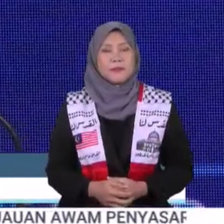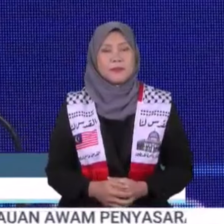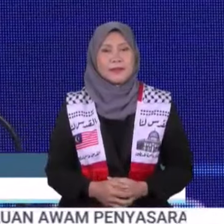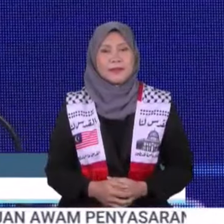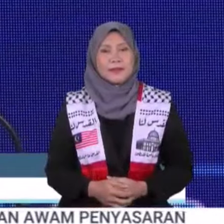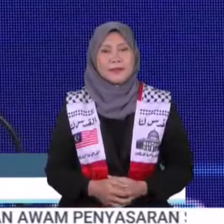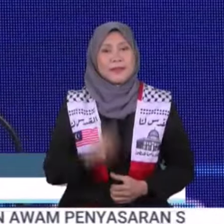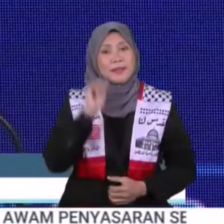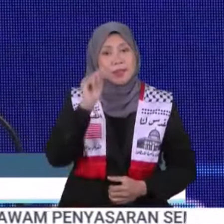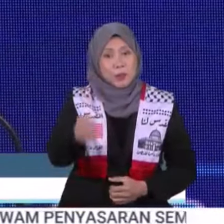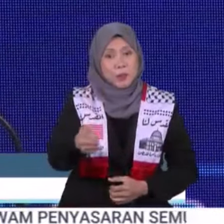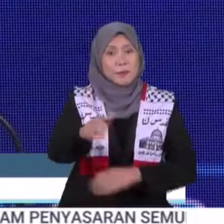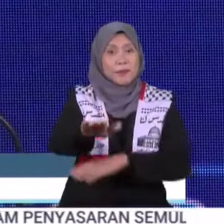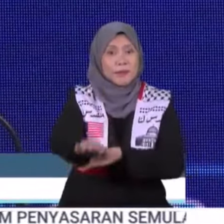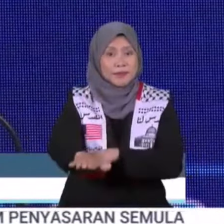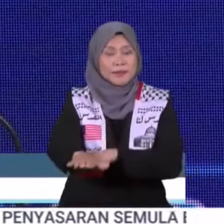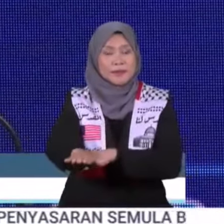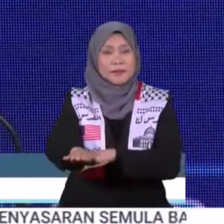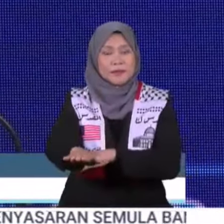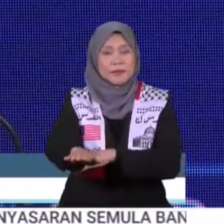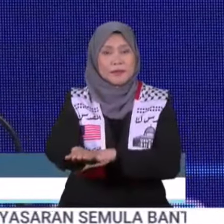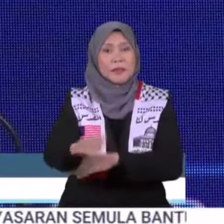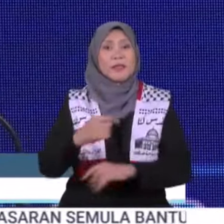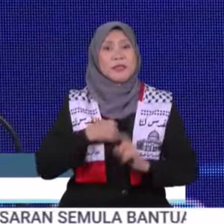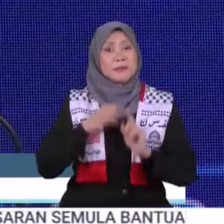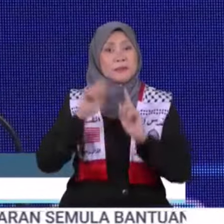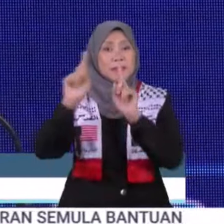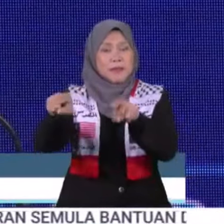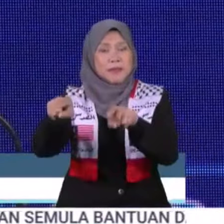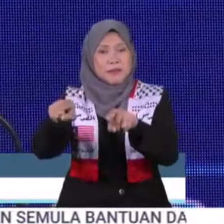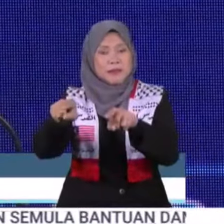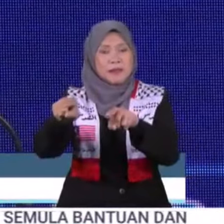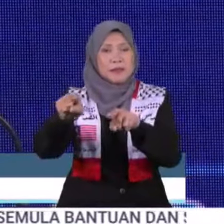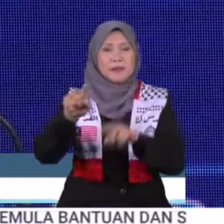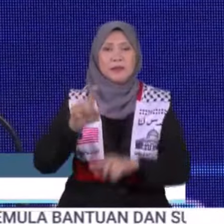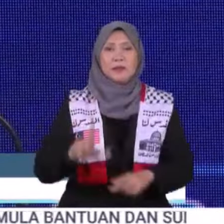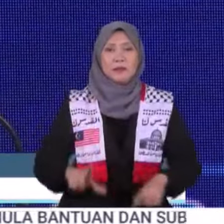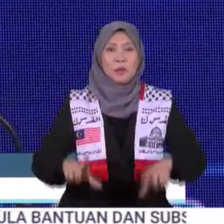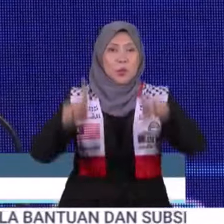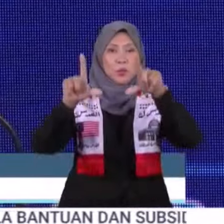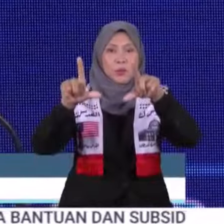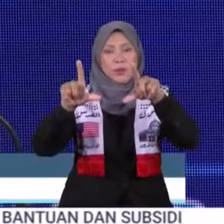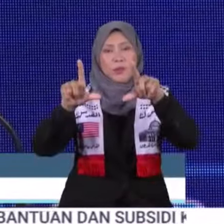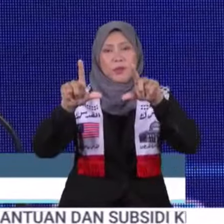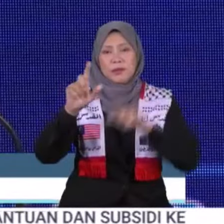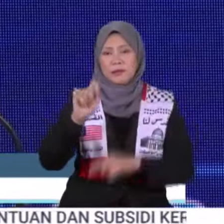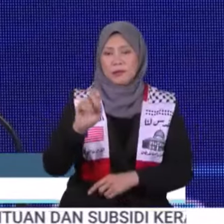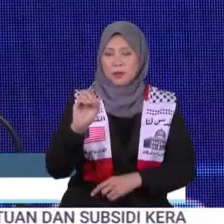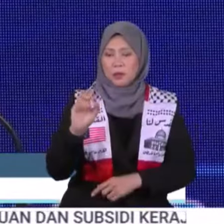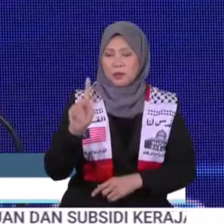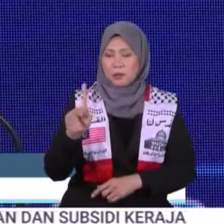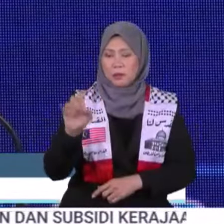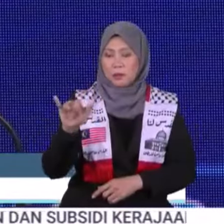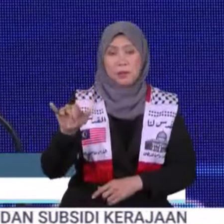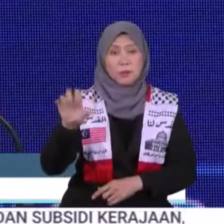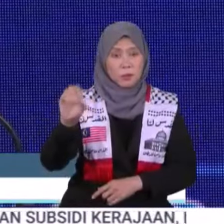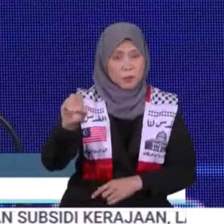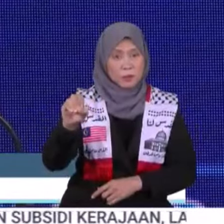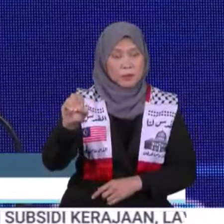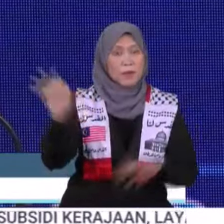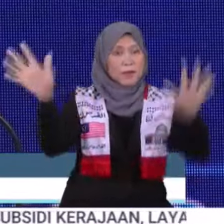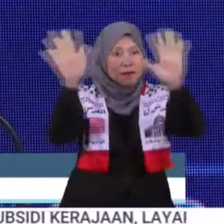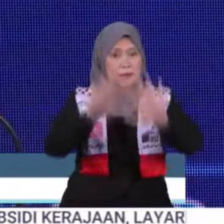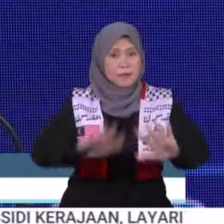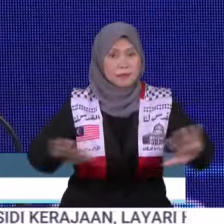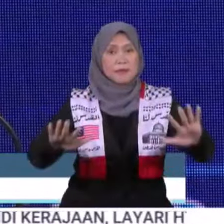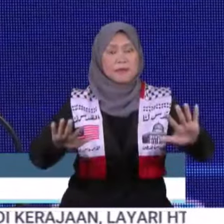Esok petang saya ke Tokyo mesyuarat ASEAN. Semua 10